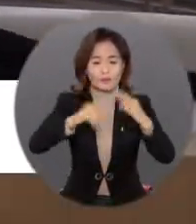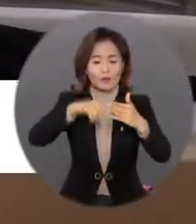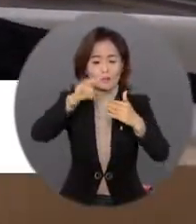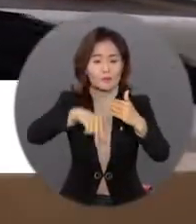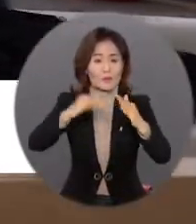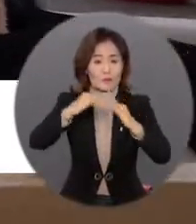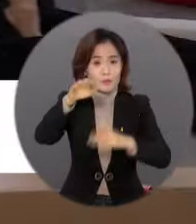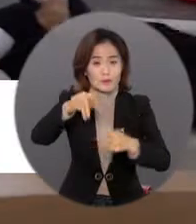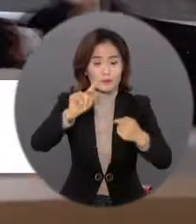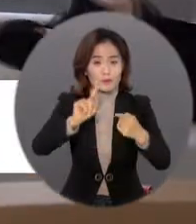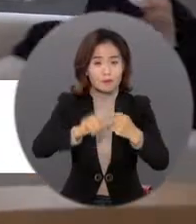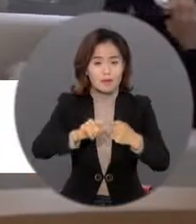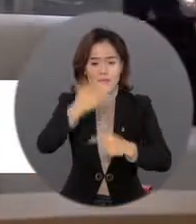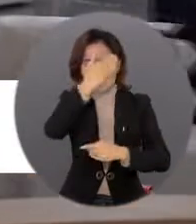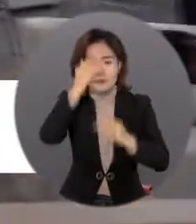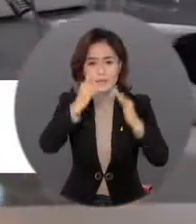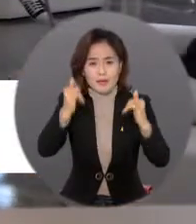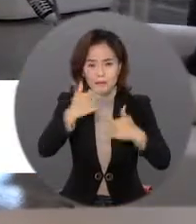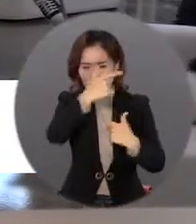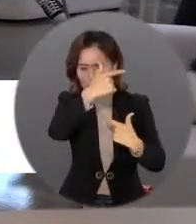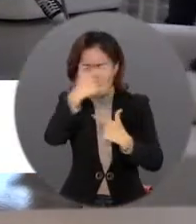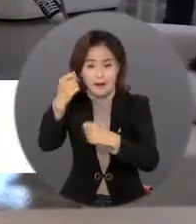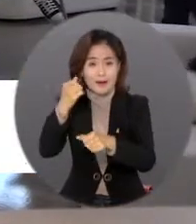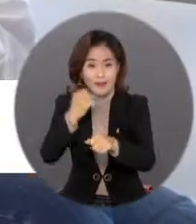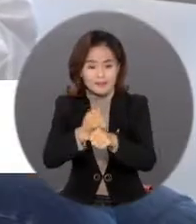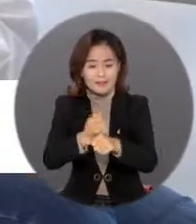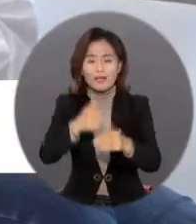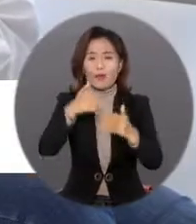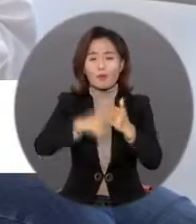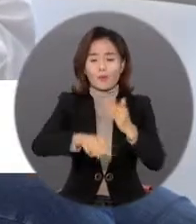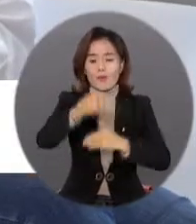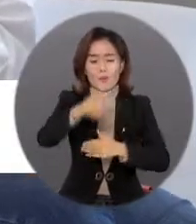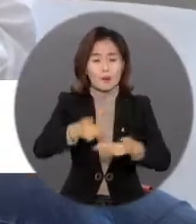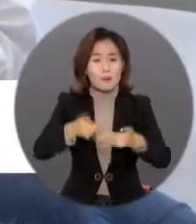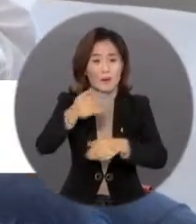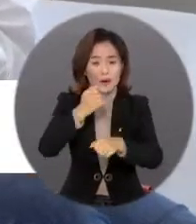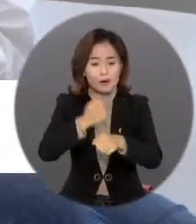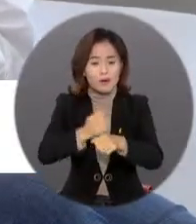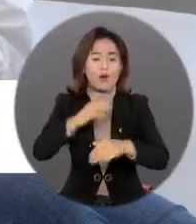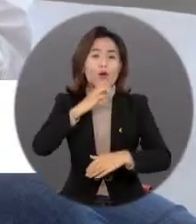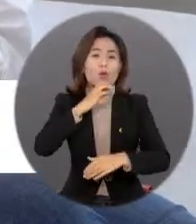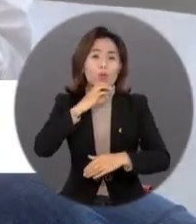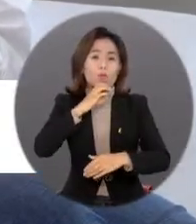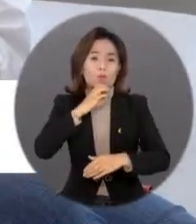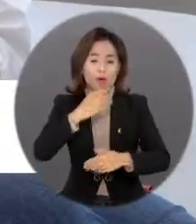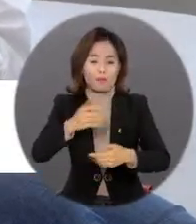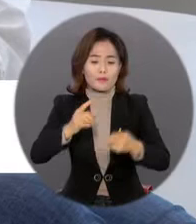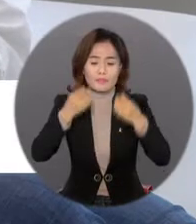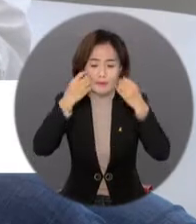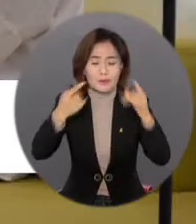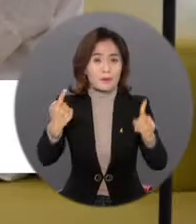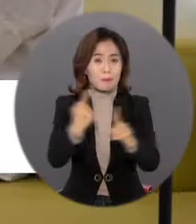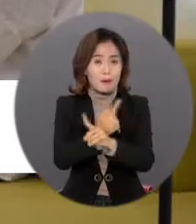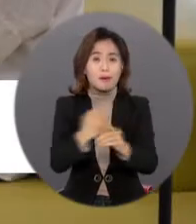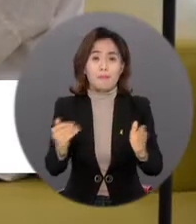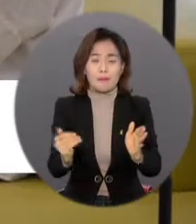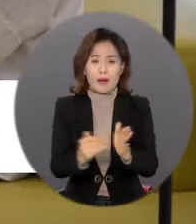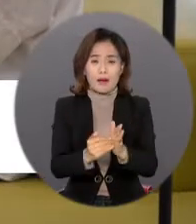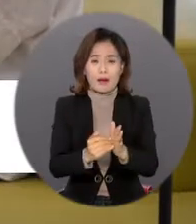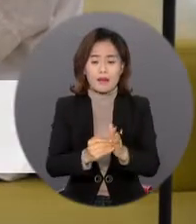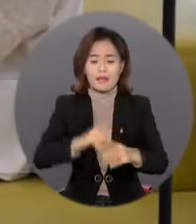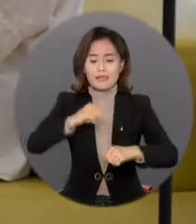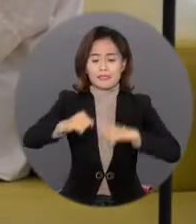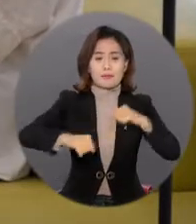도서관 1층을 MZ세대의 눈높이에 맞춰 가구와 공간을 배치한 스터디 카페 형식으로 재구성했습니다.